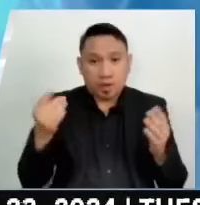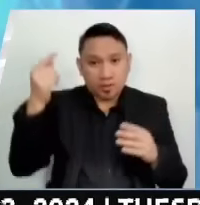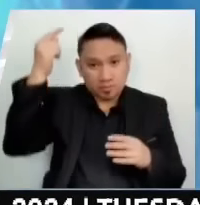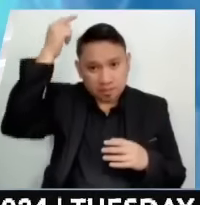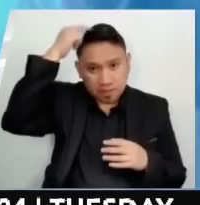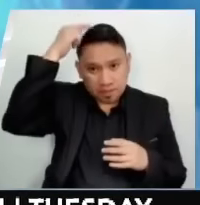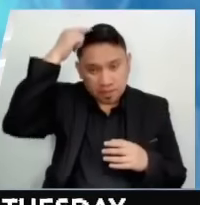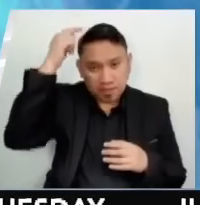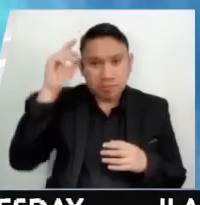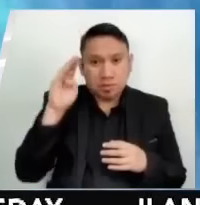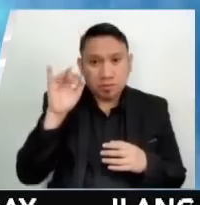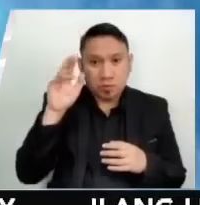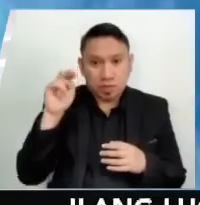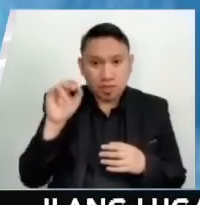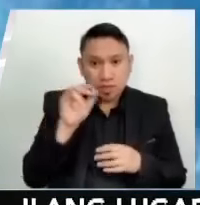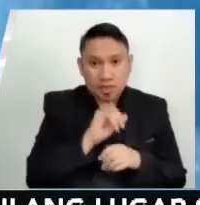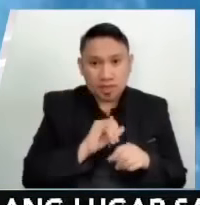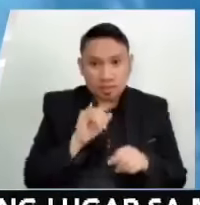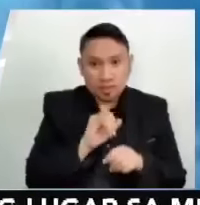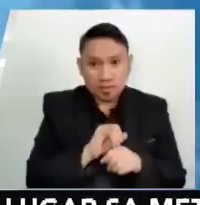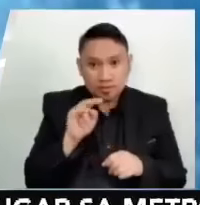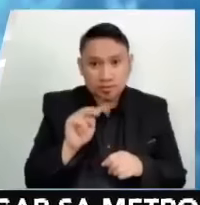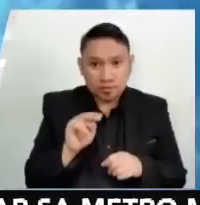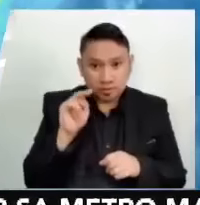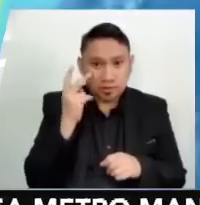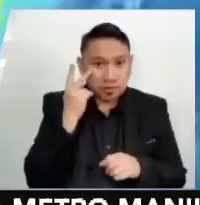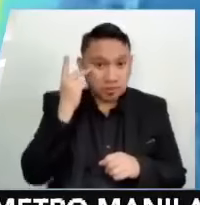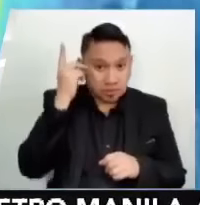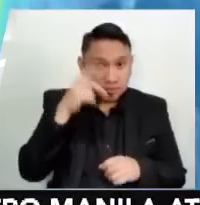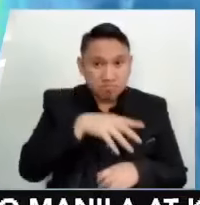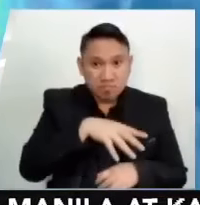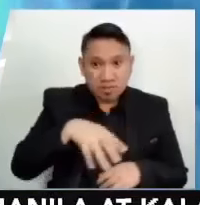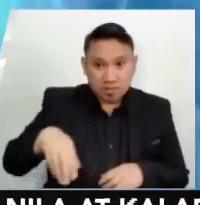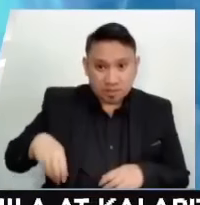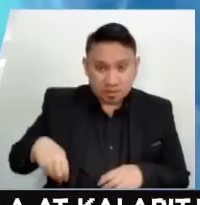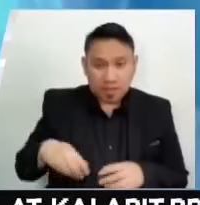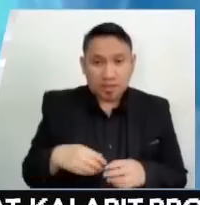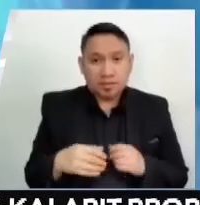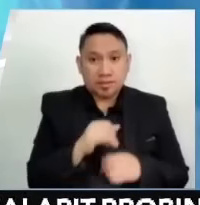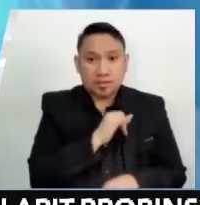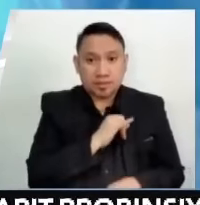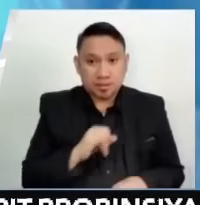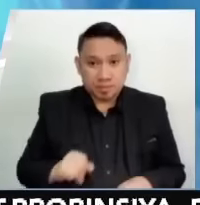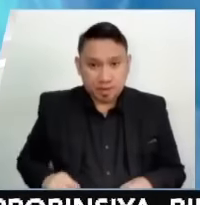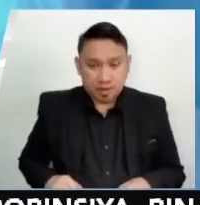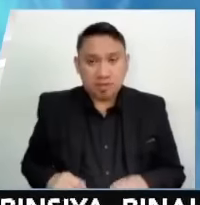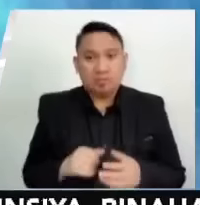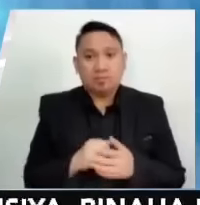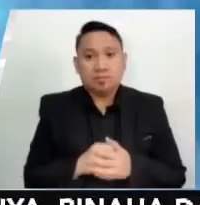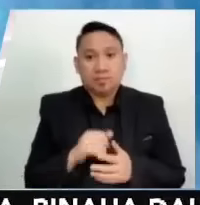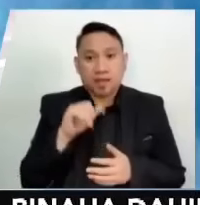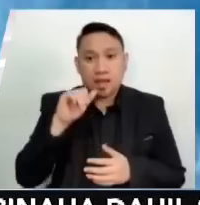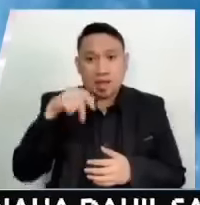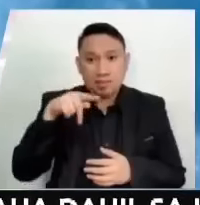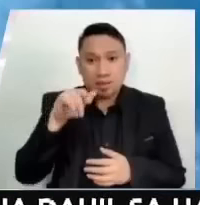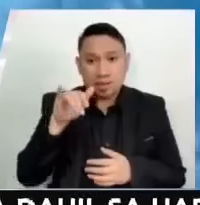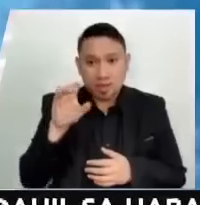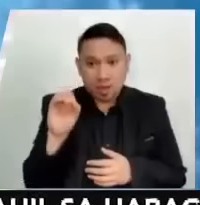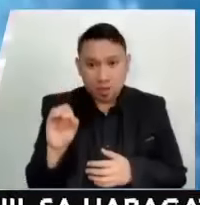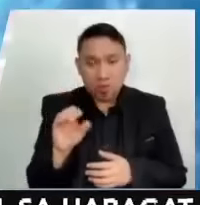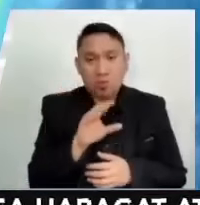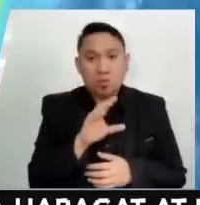Islands, northern at eastern portion ng mainland Cagayan, eastern portion ng Isabela, northern portion ng Apayao, northern